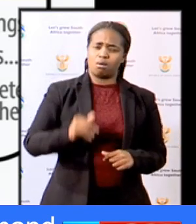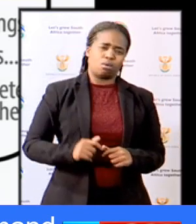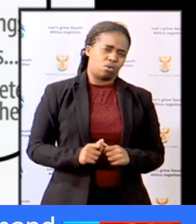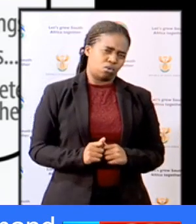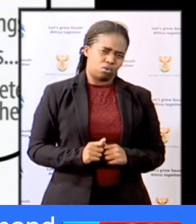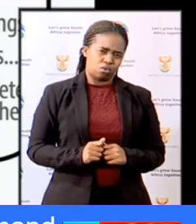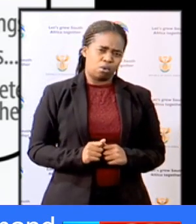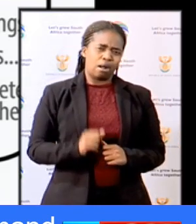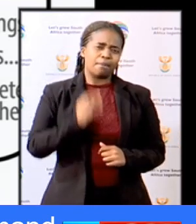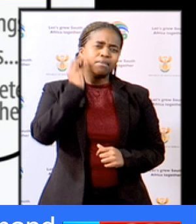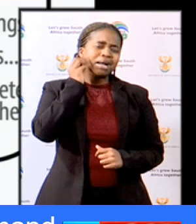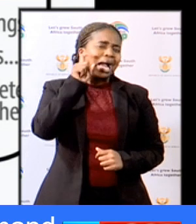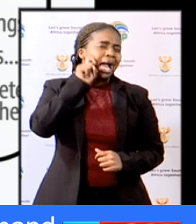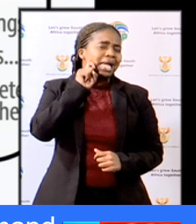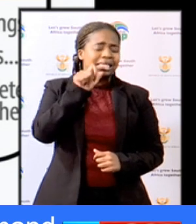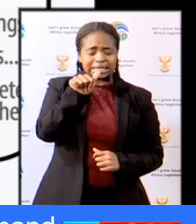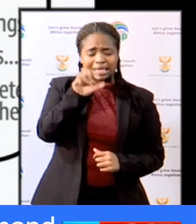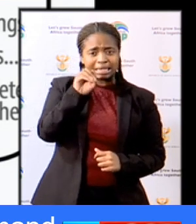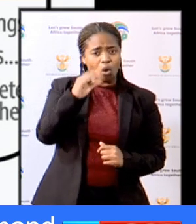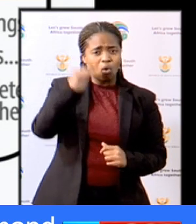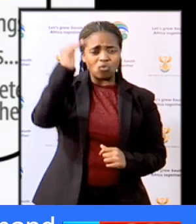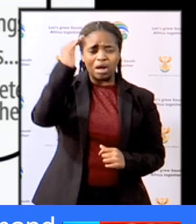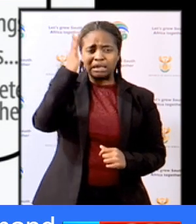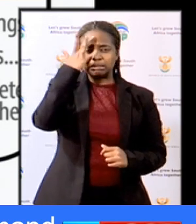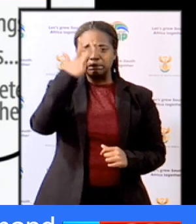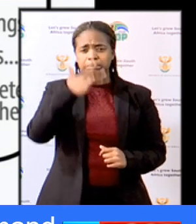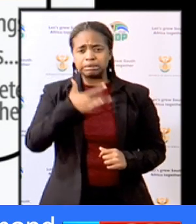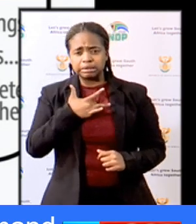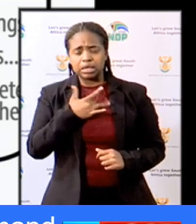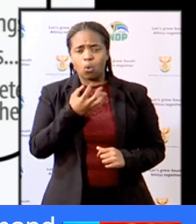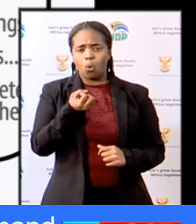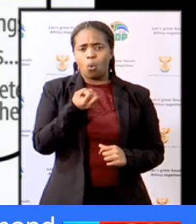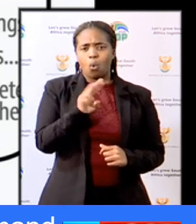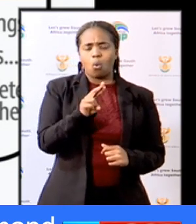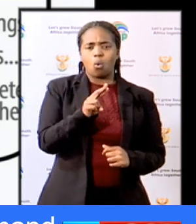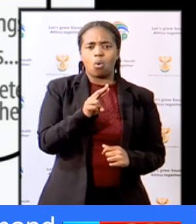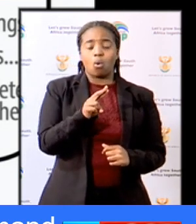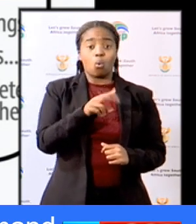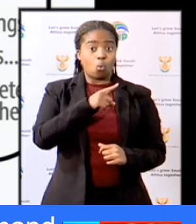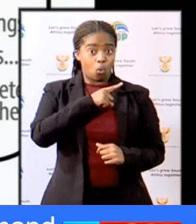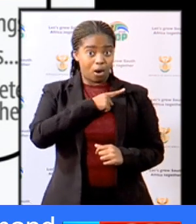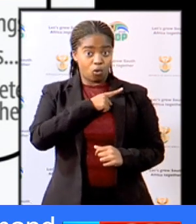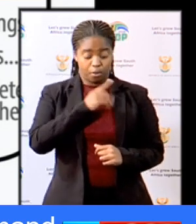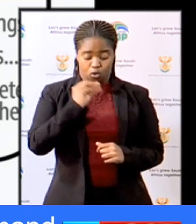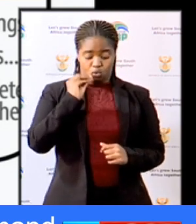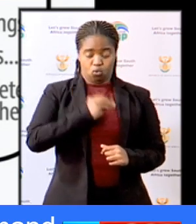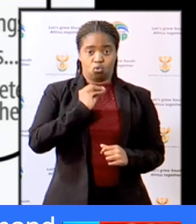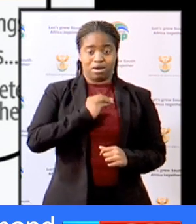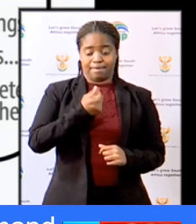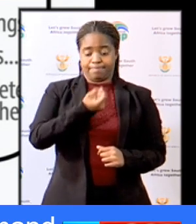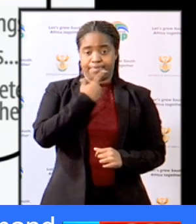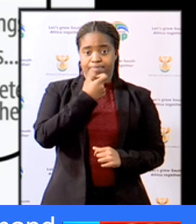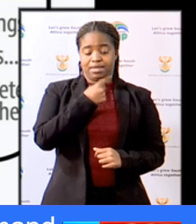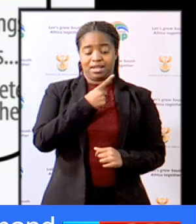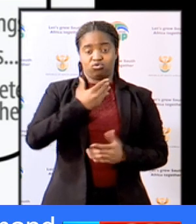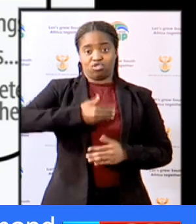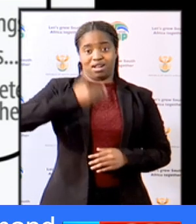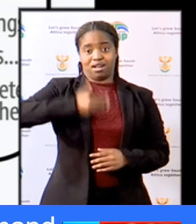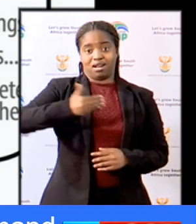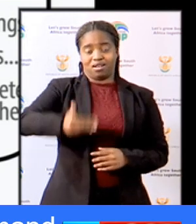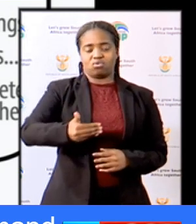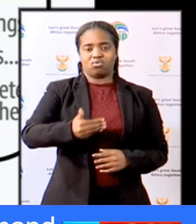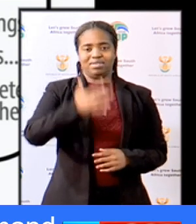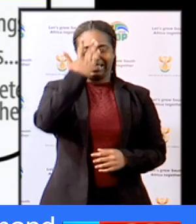phezulu nalaba abanezifo ezinye, ngoba uma unezifo noma unesifo